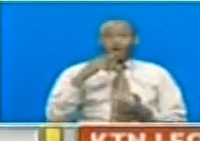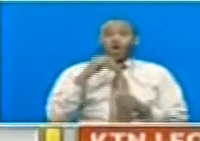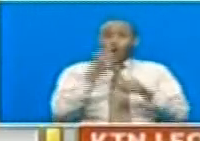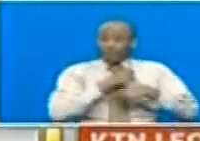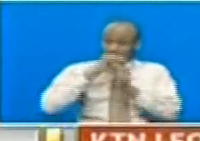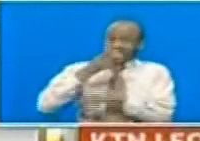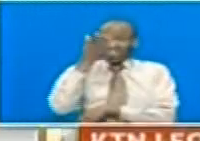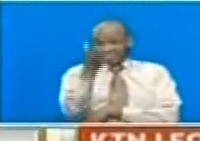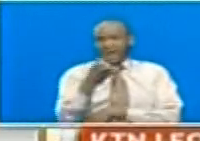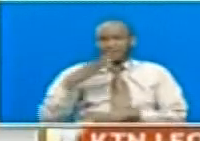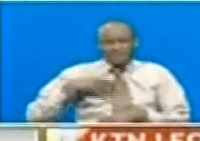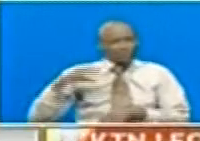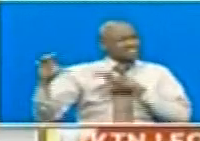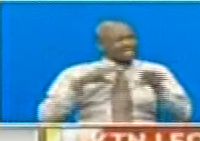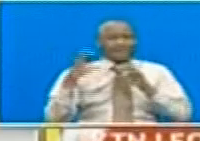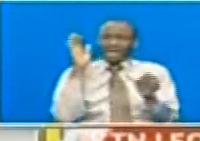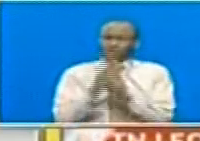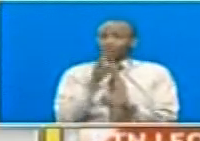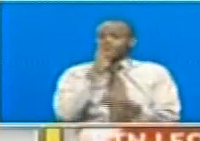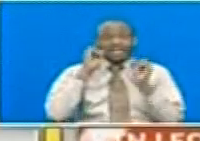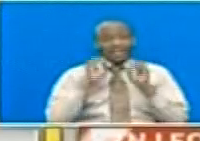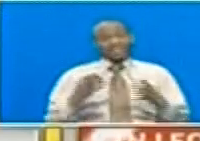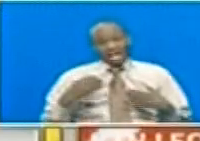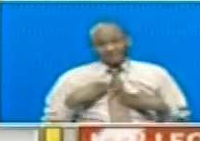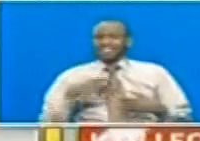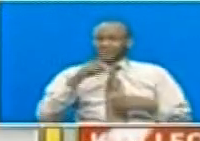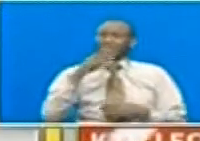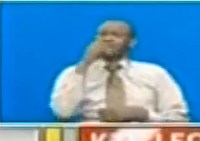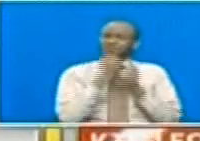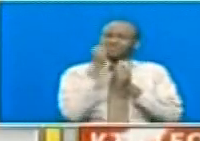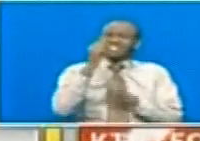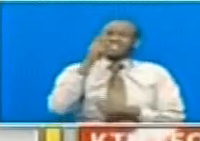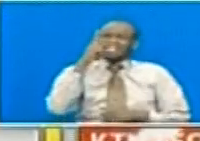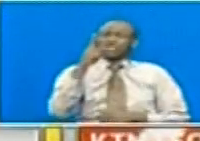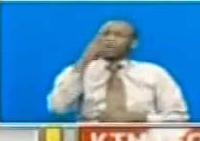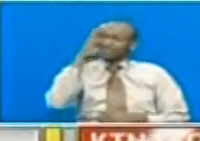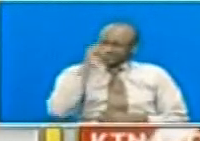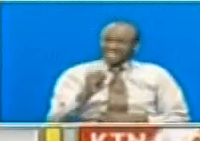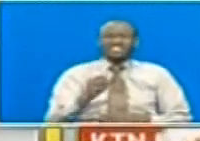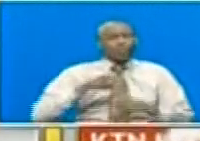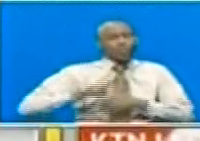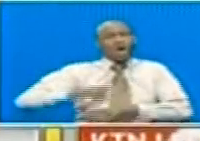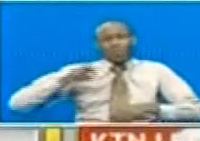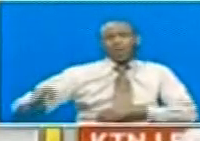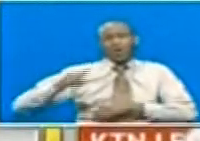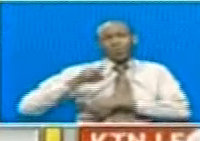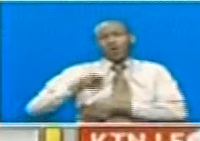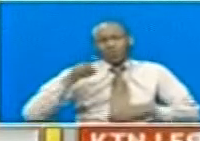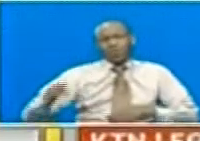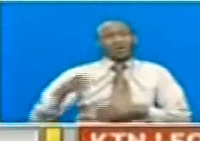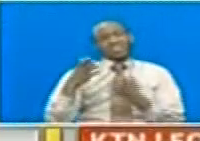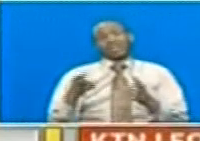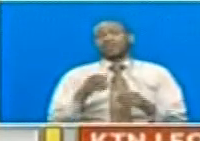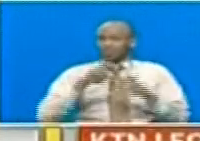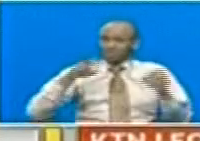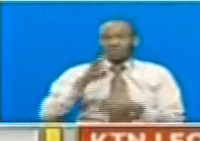Homabay, wakazi wanahangaika kupata maji na kutembea kwa takriban kilomita 15. Victor Ogale na taarifa zaidi kutoka